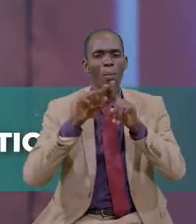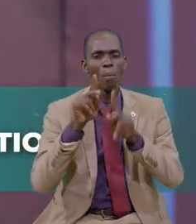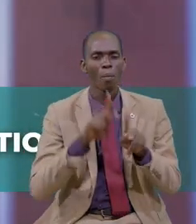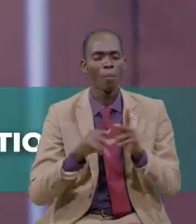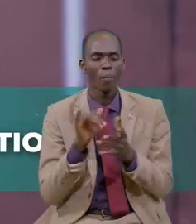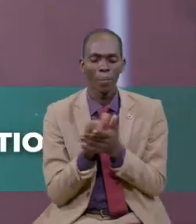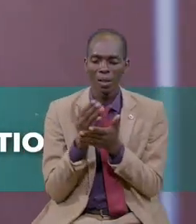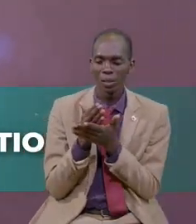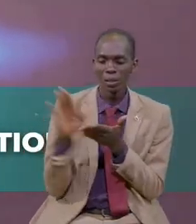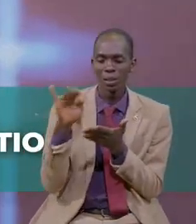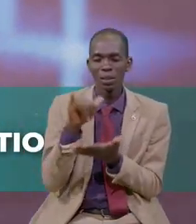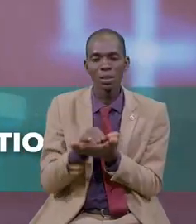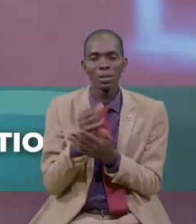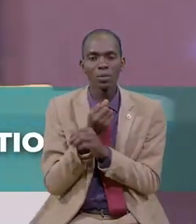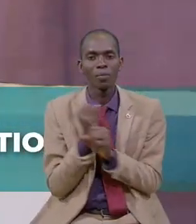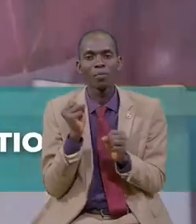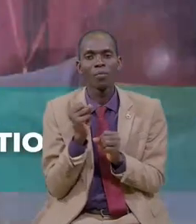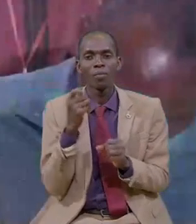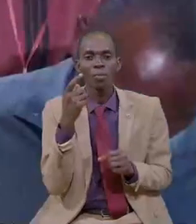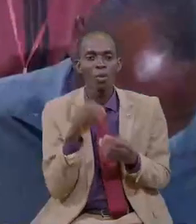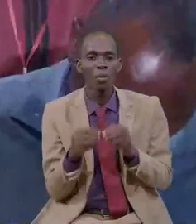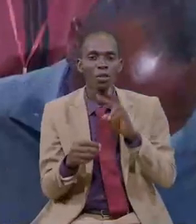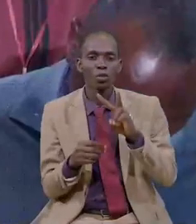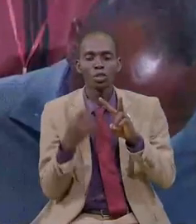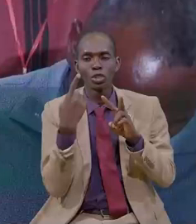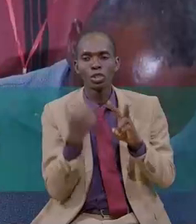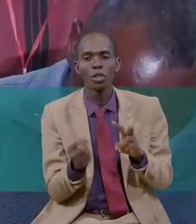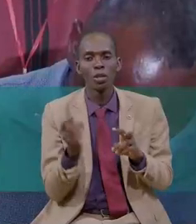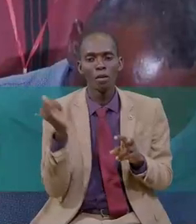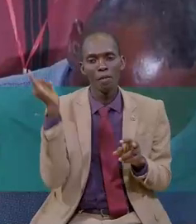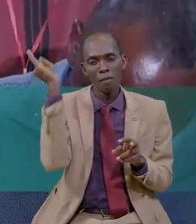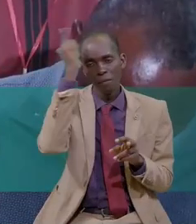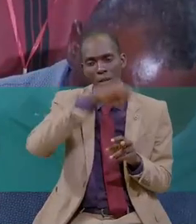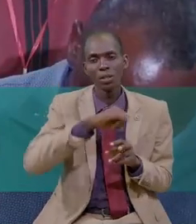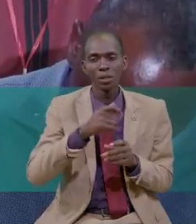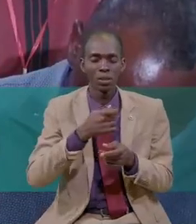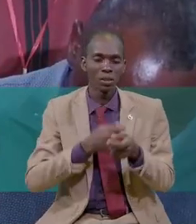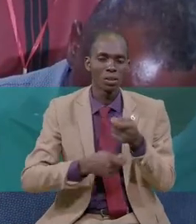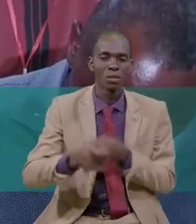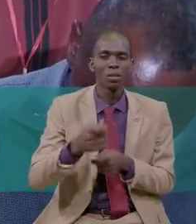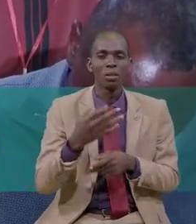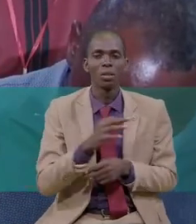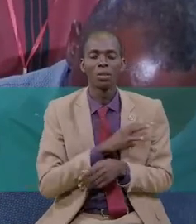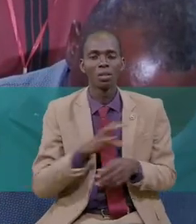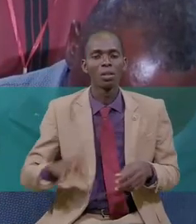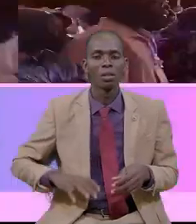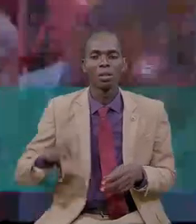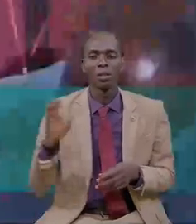salut, deuxième élément, le remplacement insensé de la satisfaction de